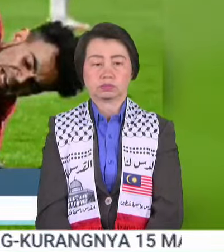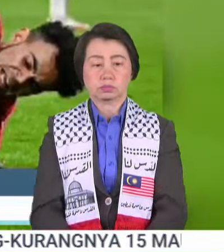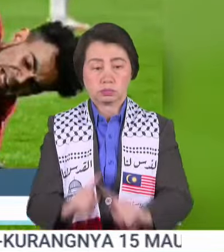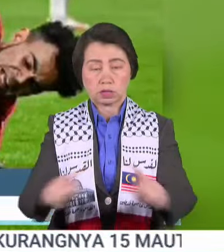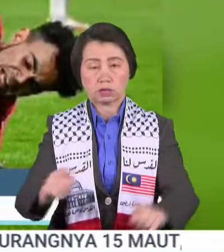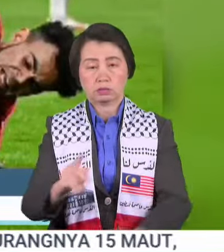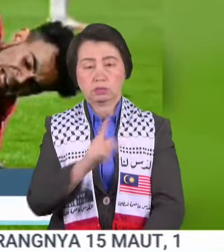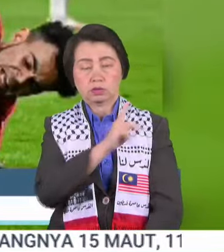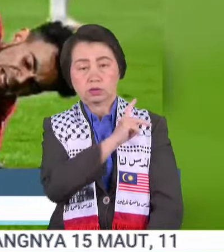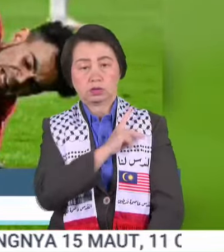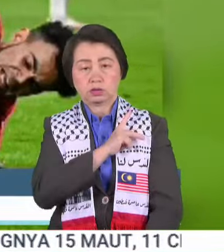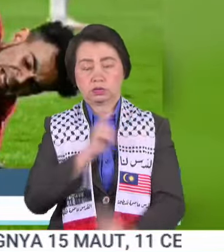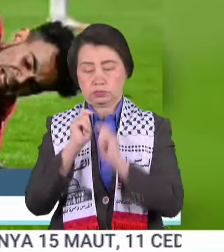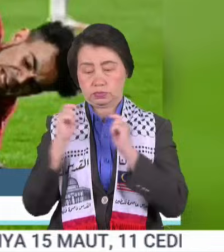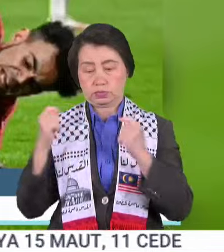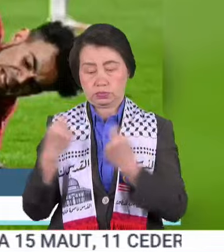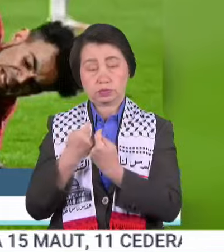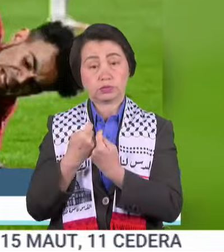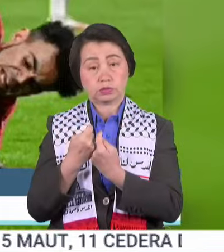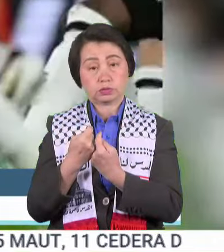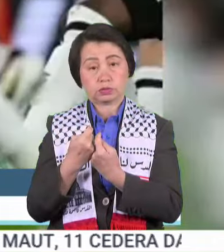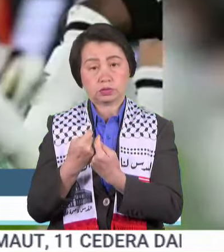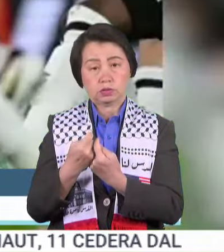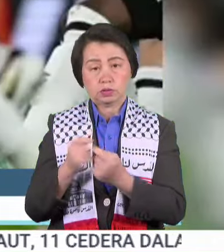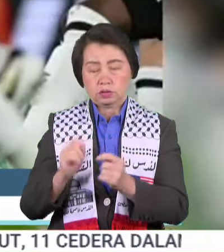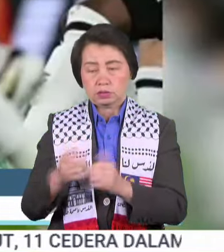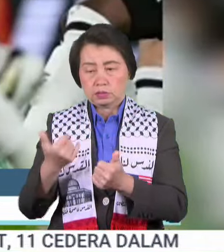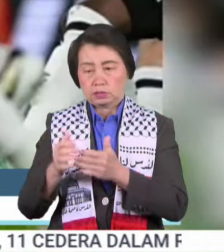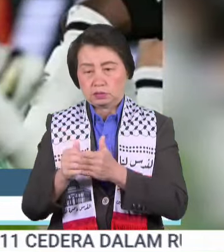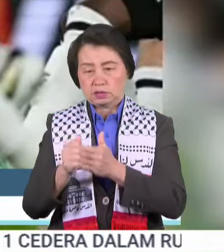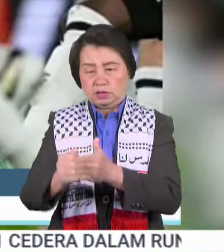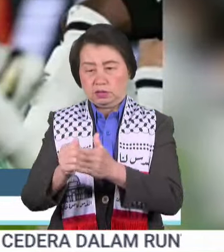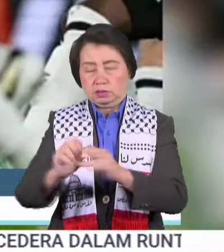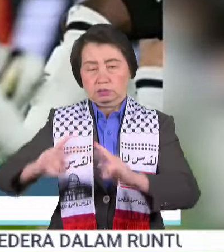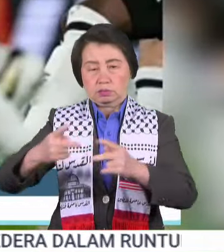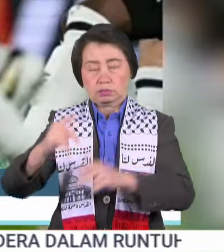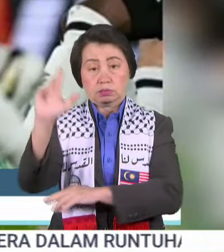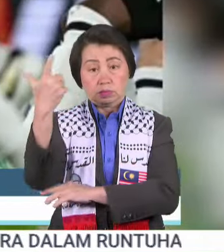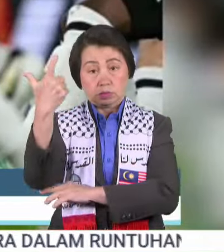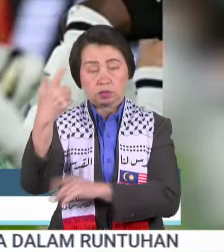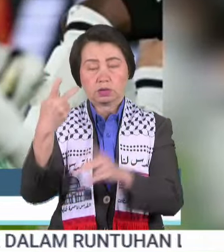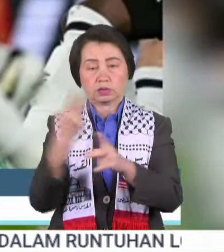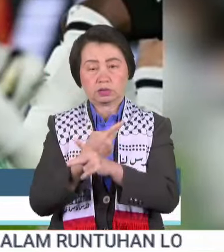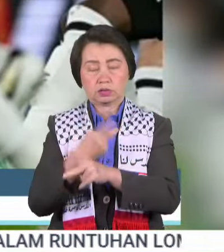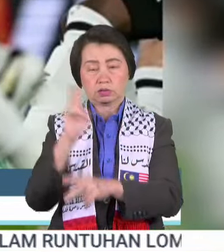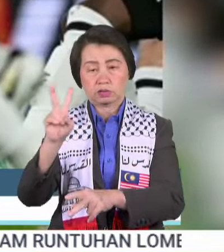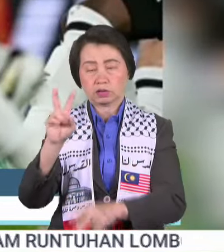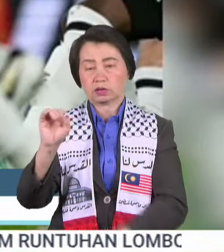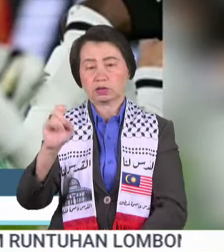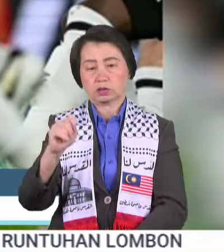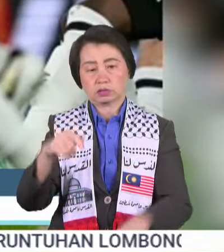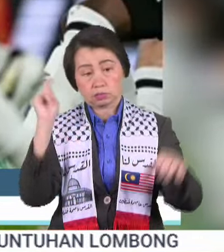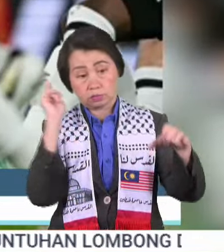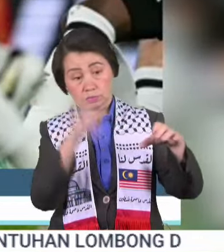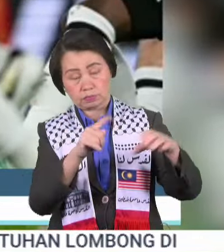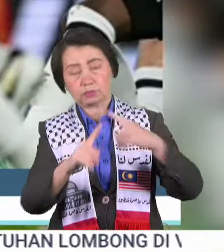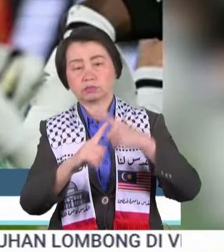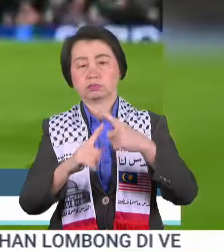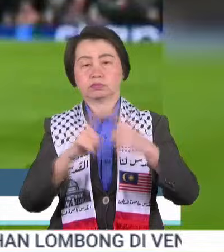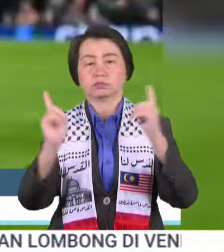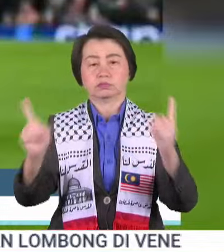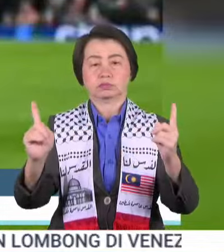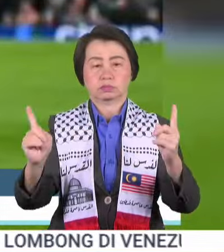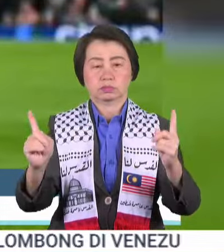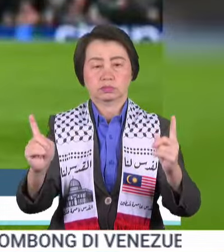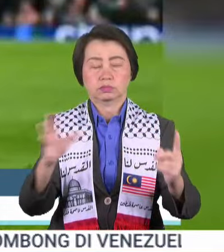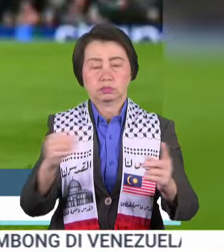Namun kapten pasukan Wilge van de Vijk memacu kebangkitan Liverpool pada babak kedua dengan gol penyamaan pada minit